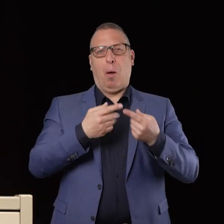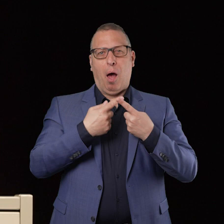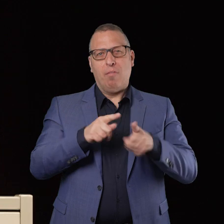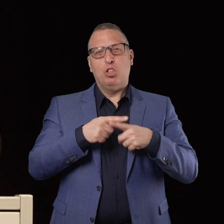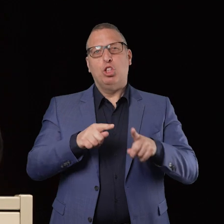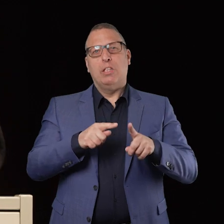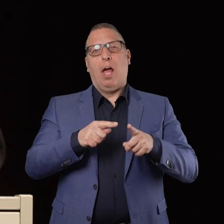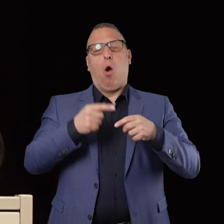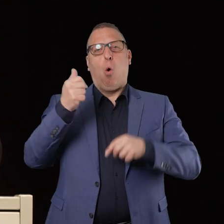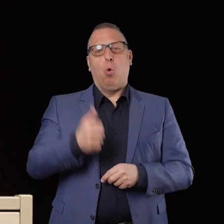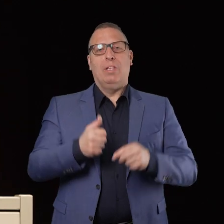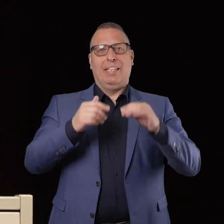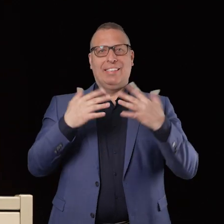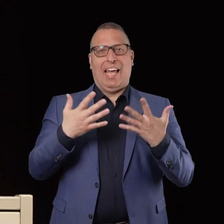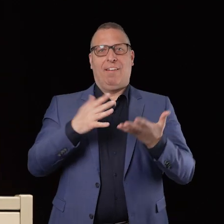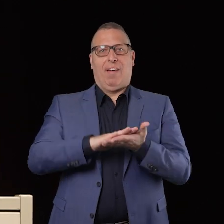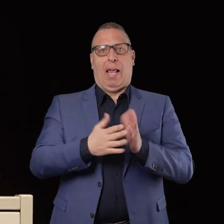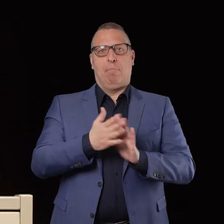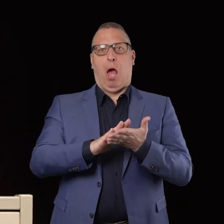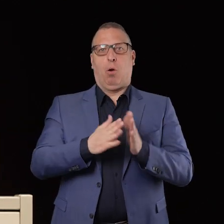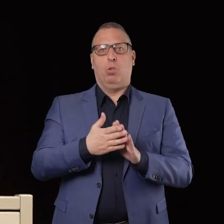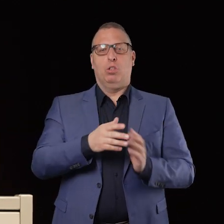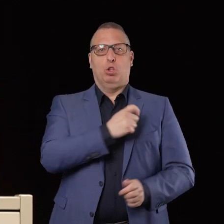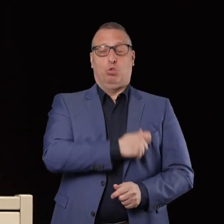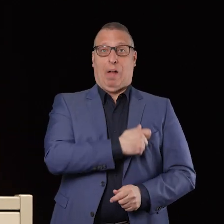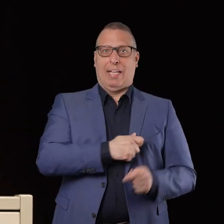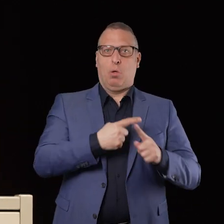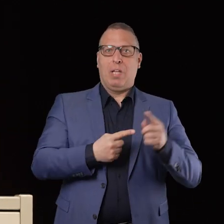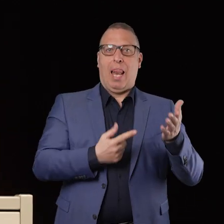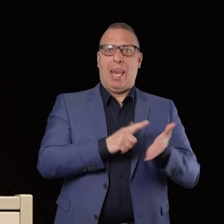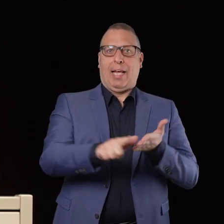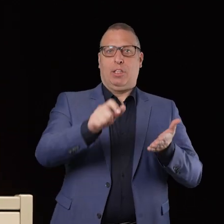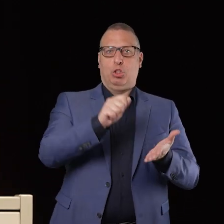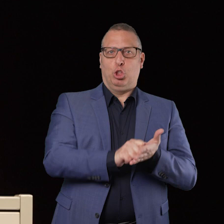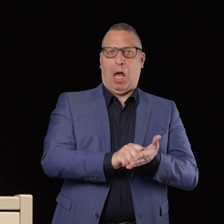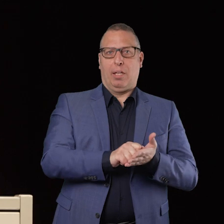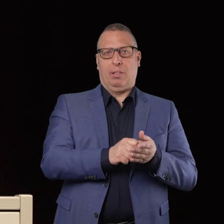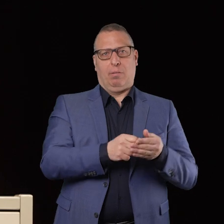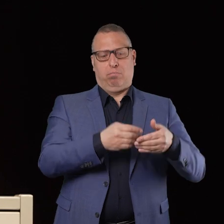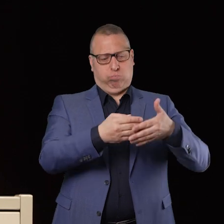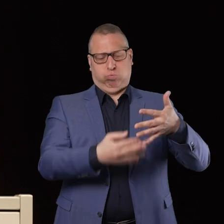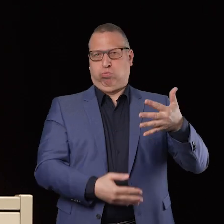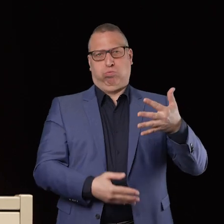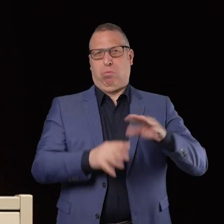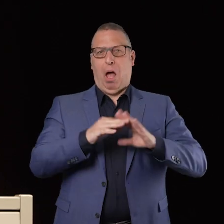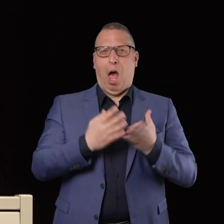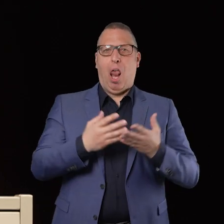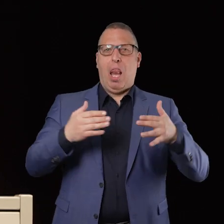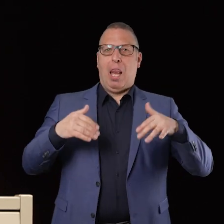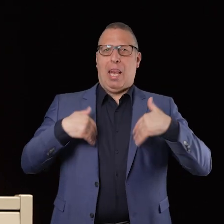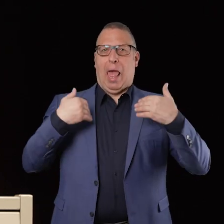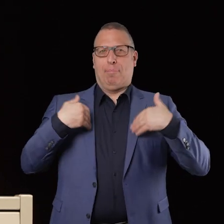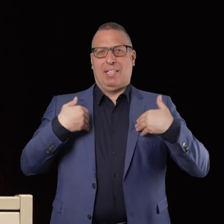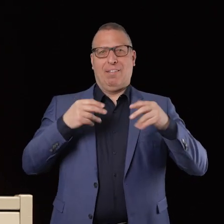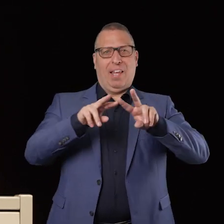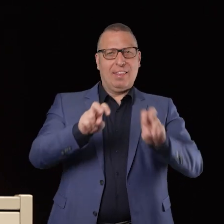110 weiteren Vereinbarungen zwischen der Schweiz und Liechtenstein. Diese erstrecken sich über praktisch alle